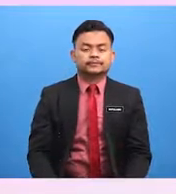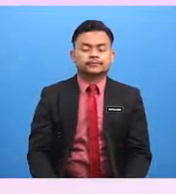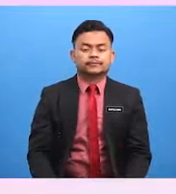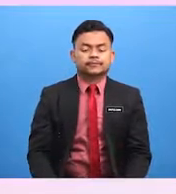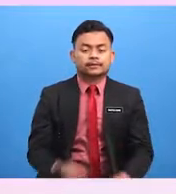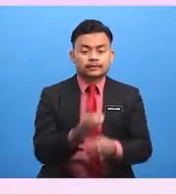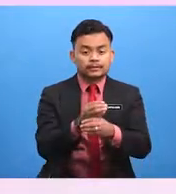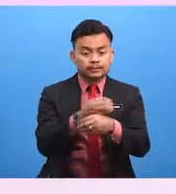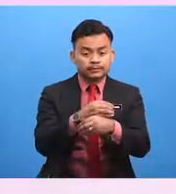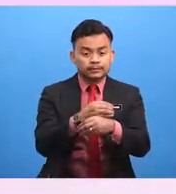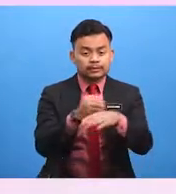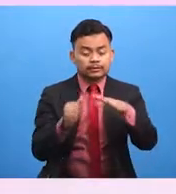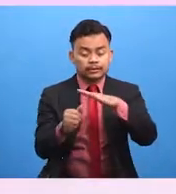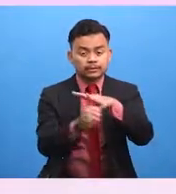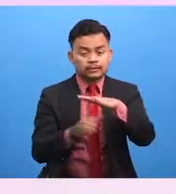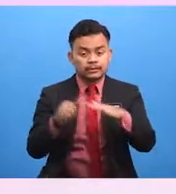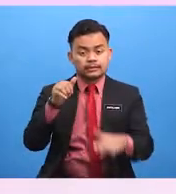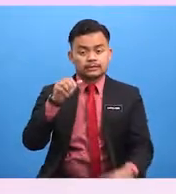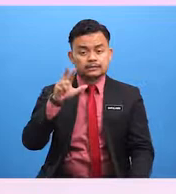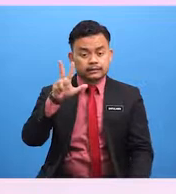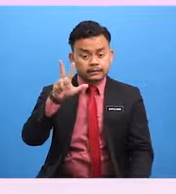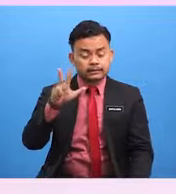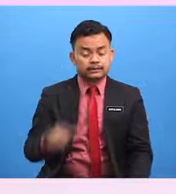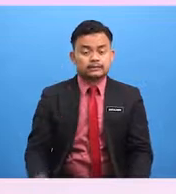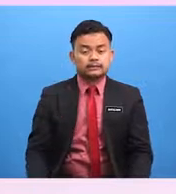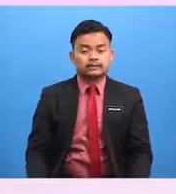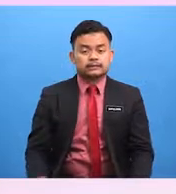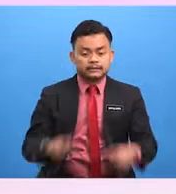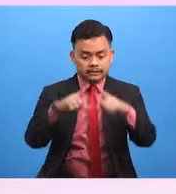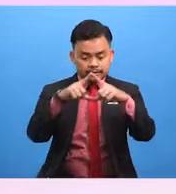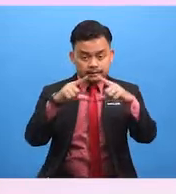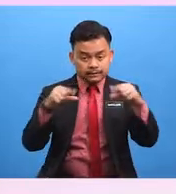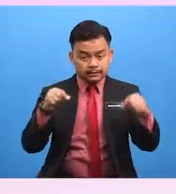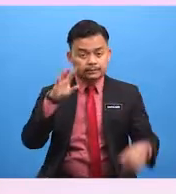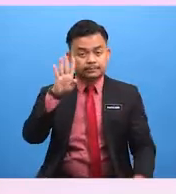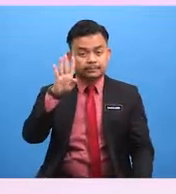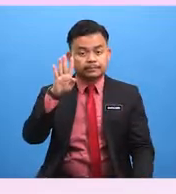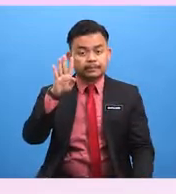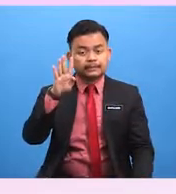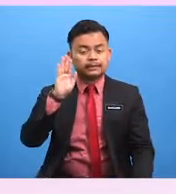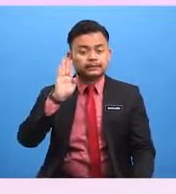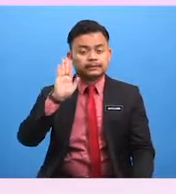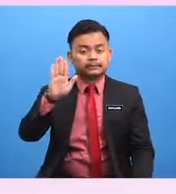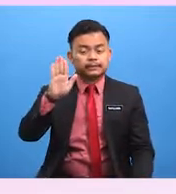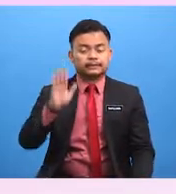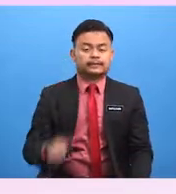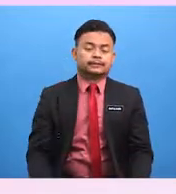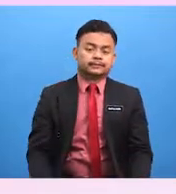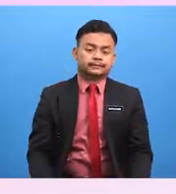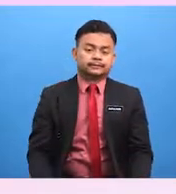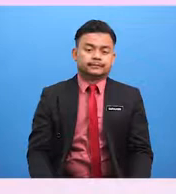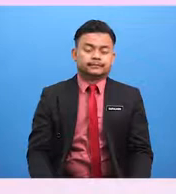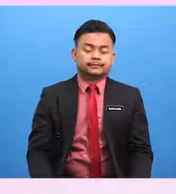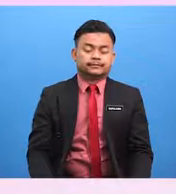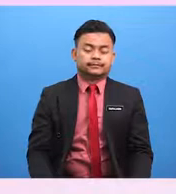Bentuk asas yang ketiga ialah segi 4 tepat. Cuba murid-murid sebut